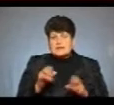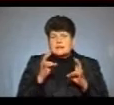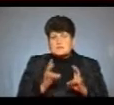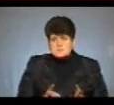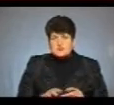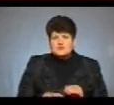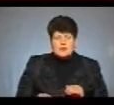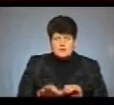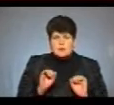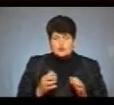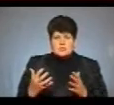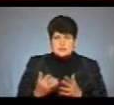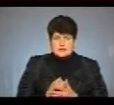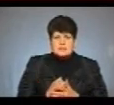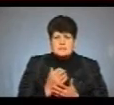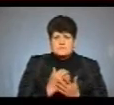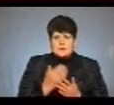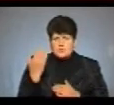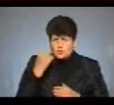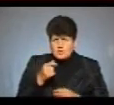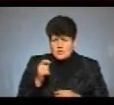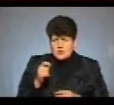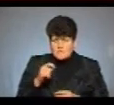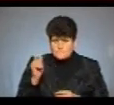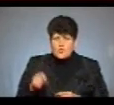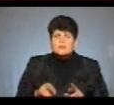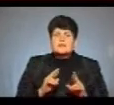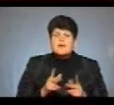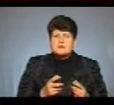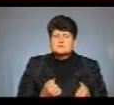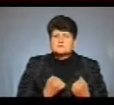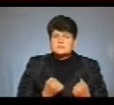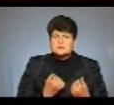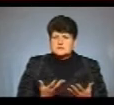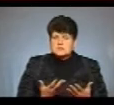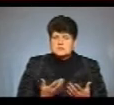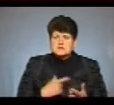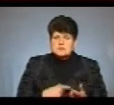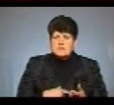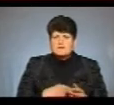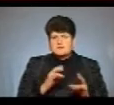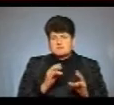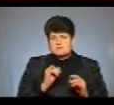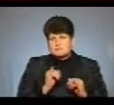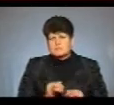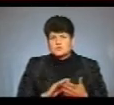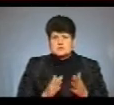виявити боєприпаси минулих воїн. Як убезпечити неприємні